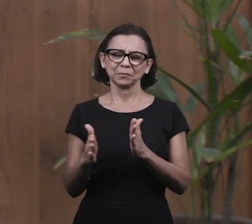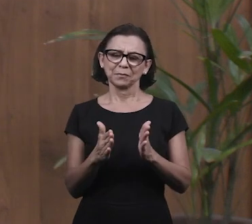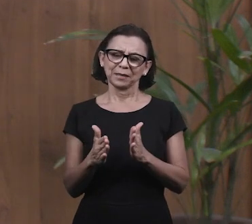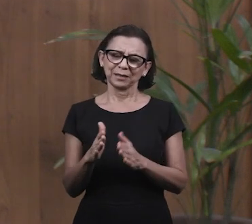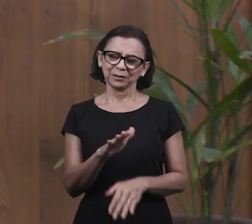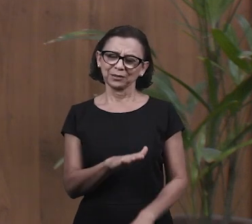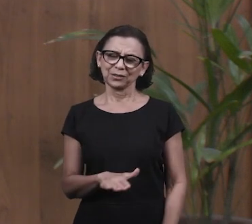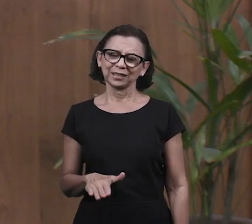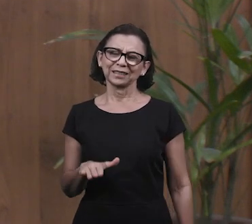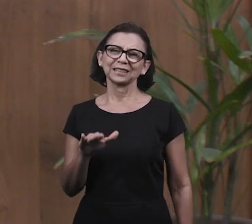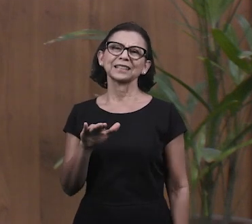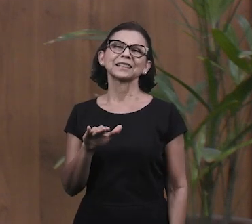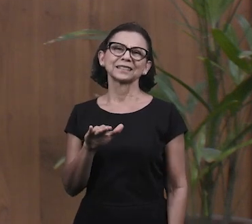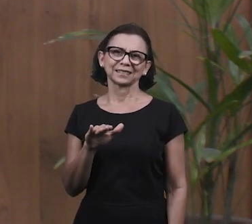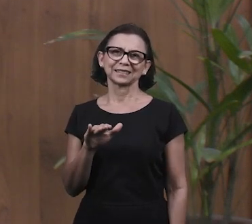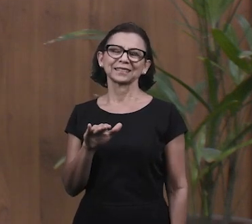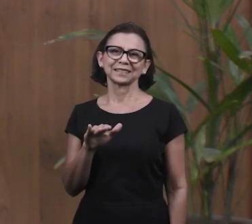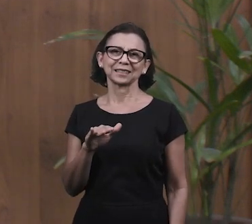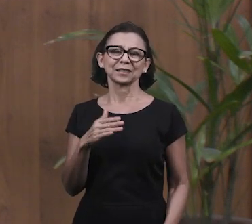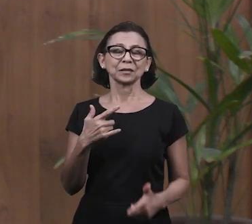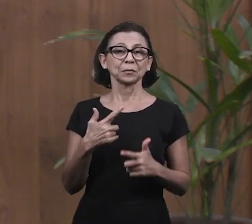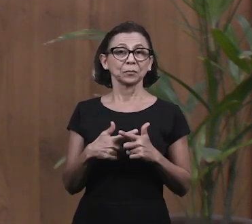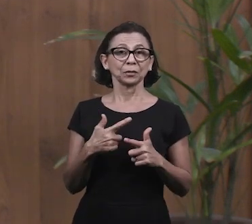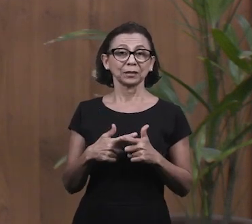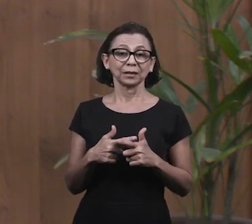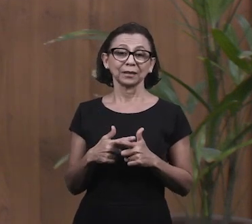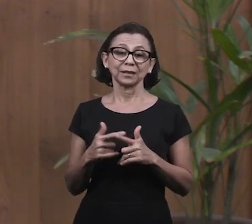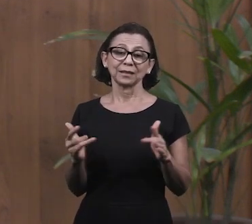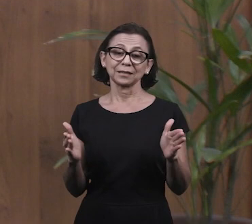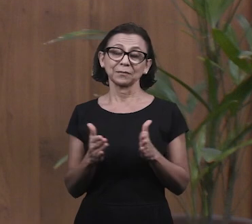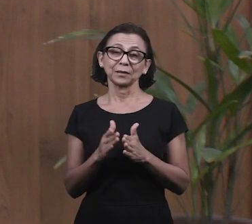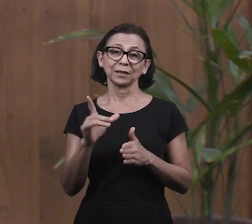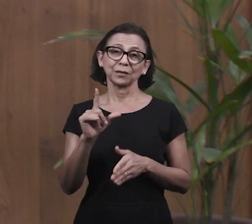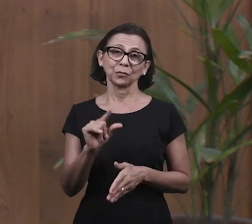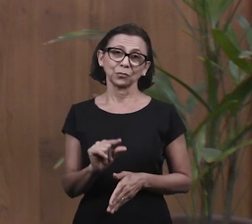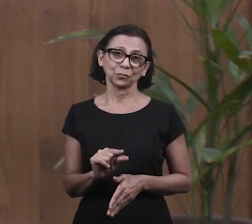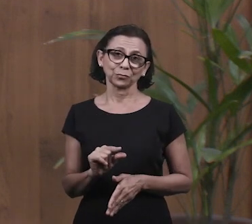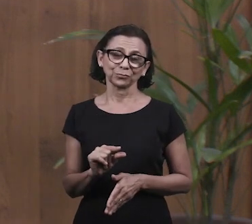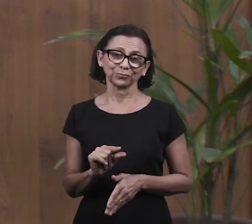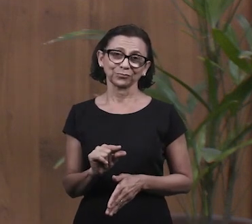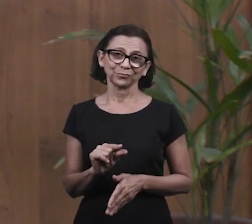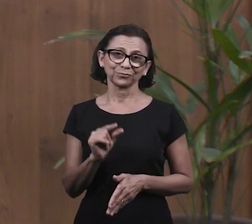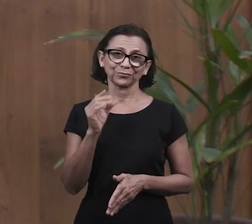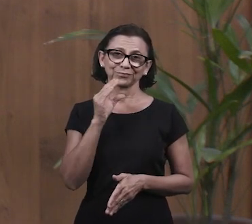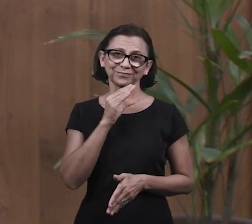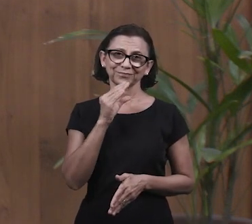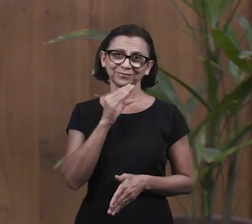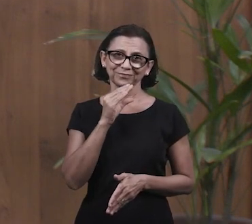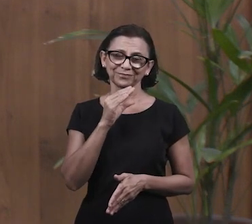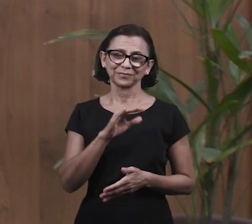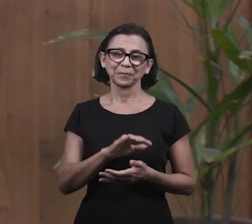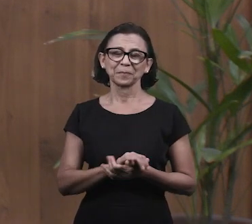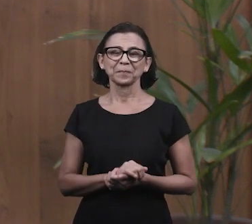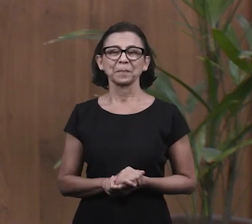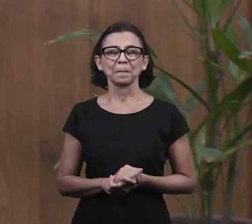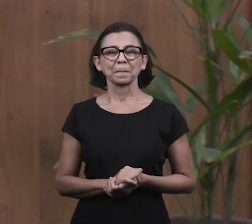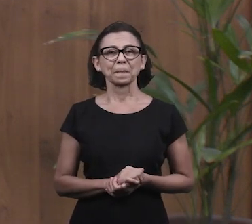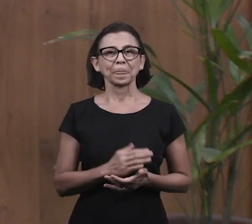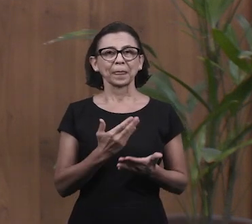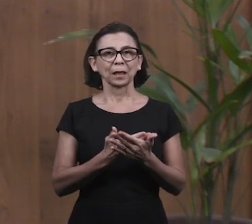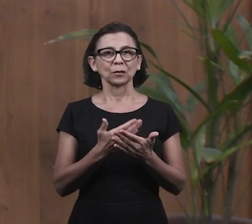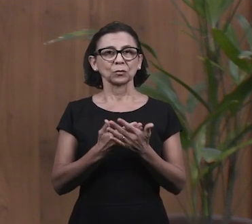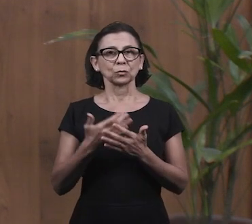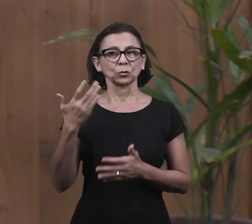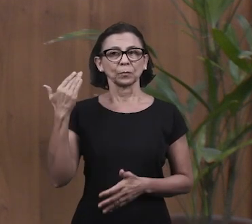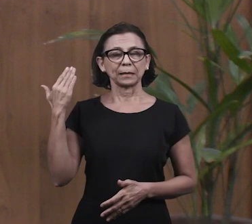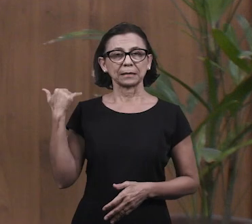d'années. L'enfant a besoin d'être enfant et vivre l'enfance dans leur plénitude, parce que le temps de l'enfance finit comme